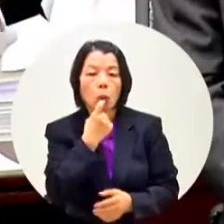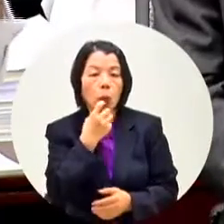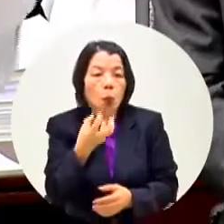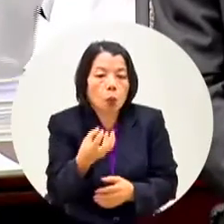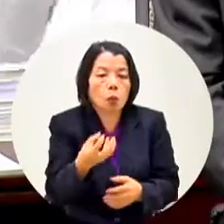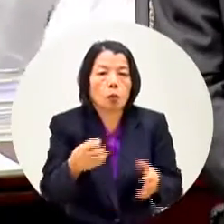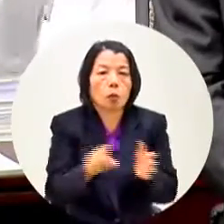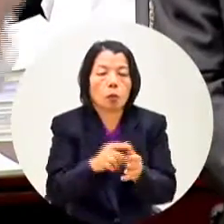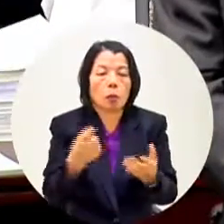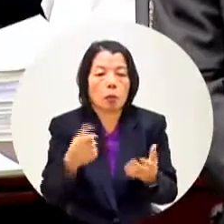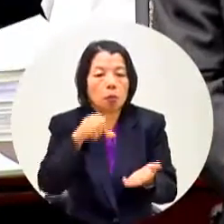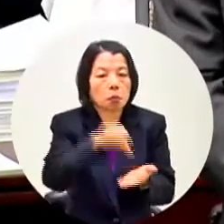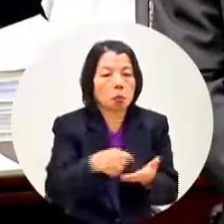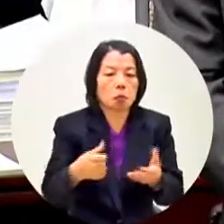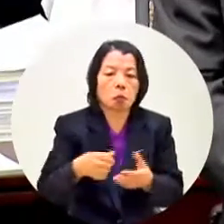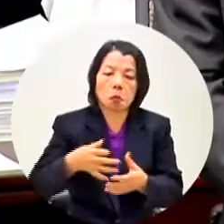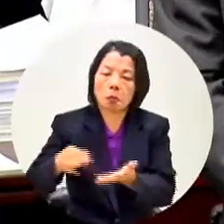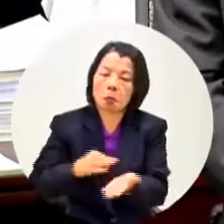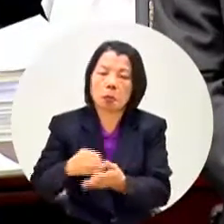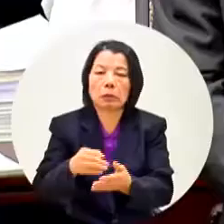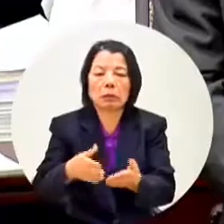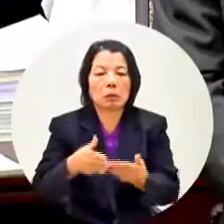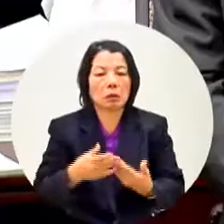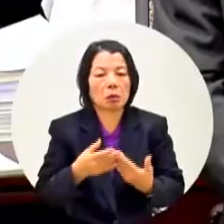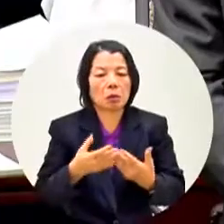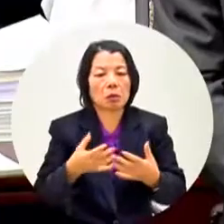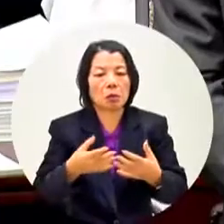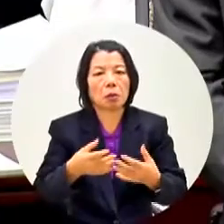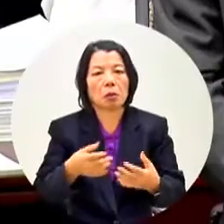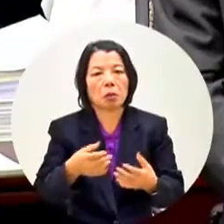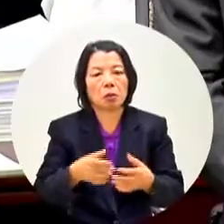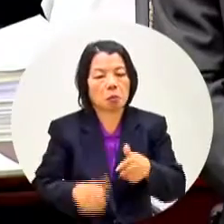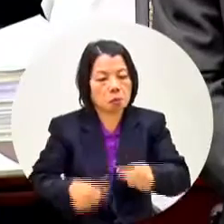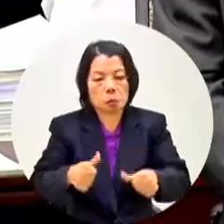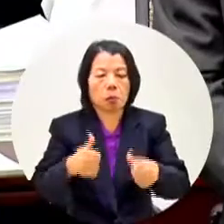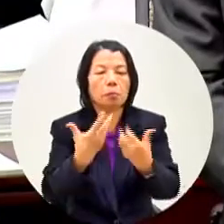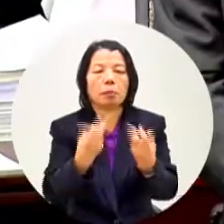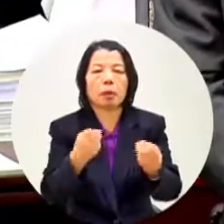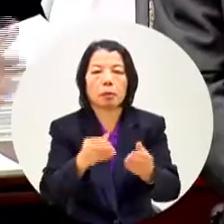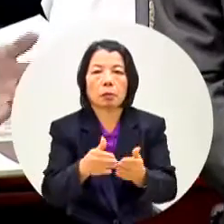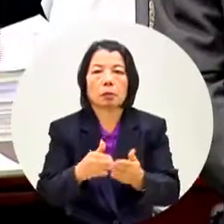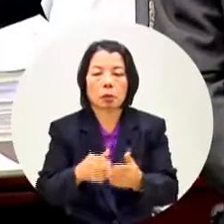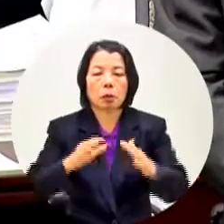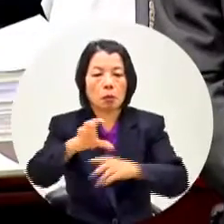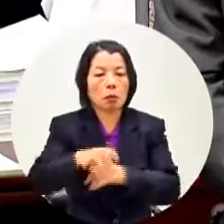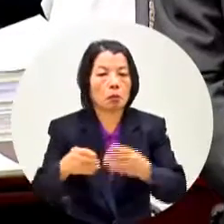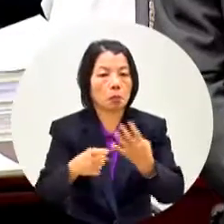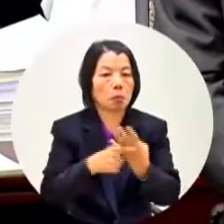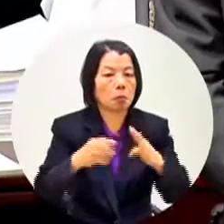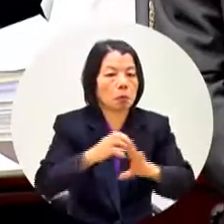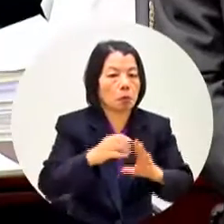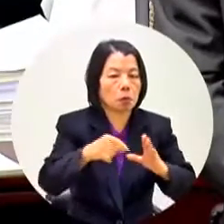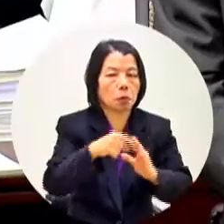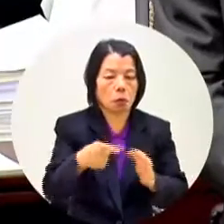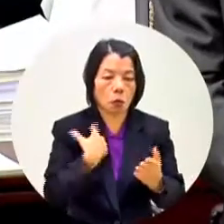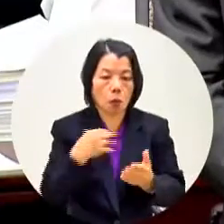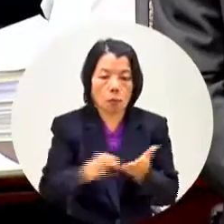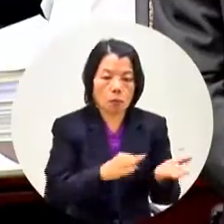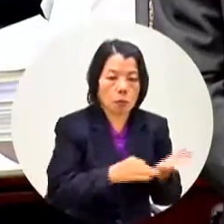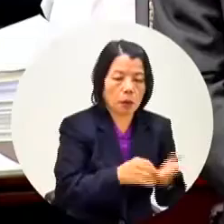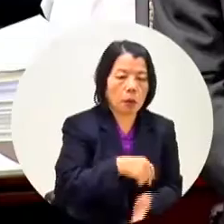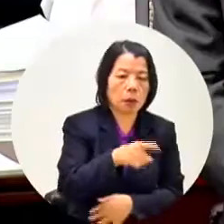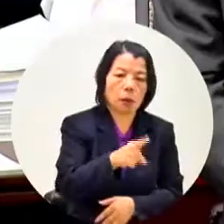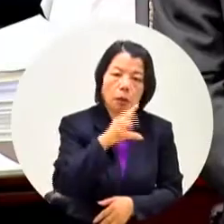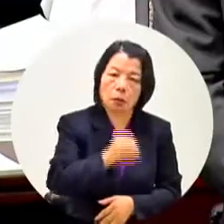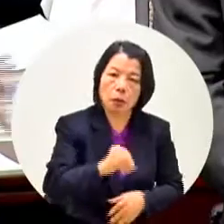好我的选区里面枣子发生产销失衡的时候，我那时候有请农业局长帮忙。那当然